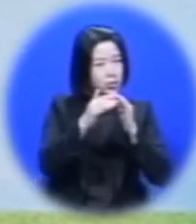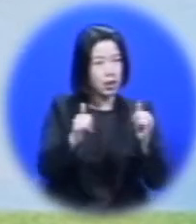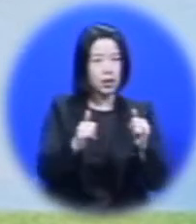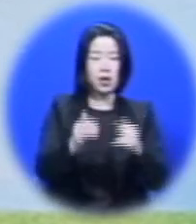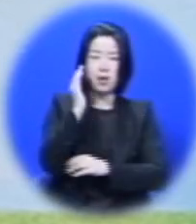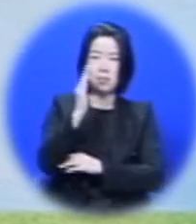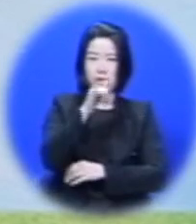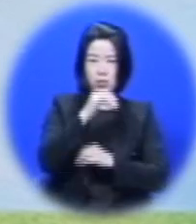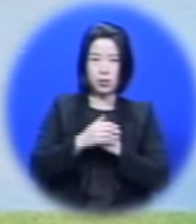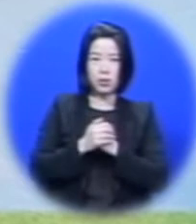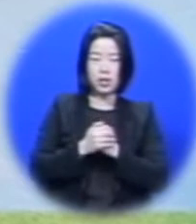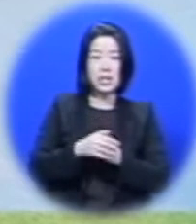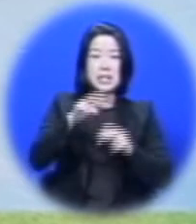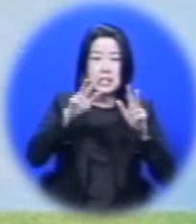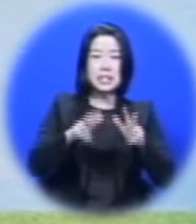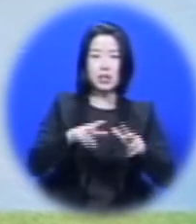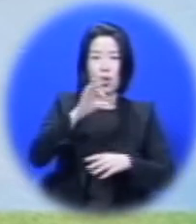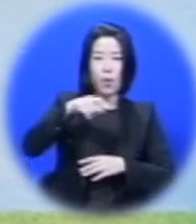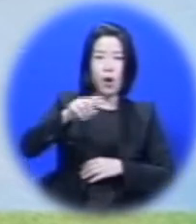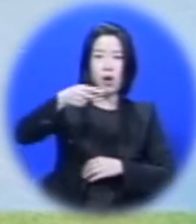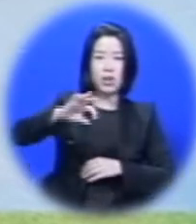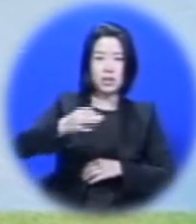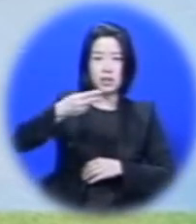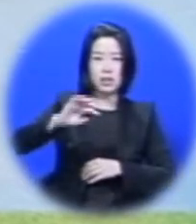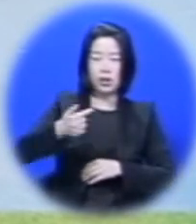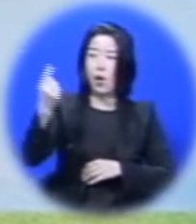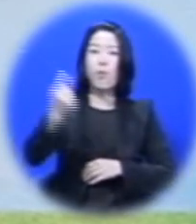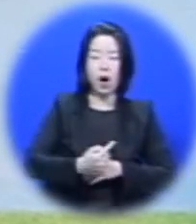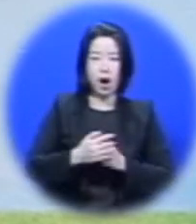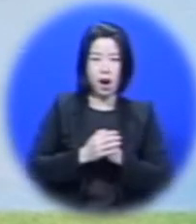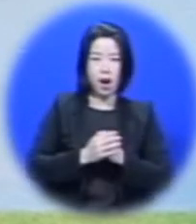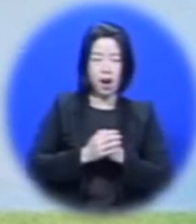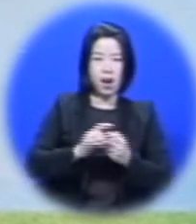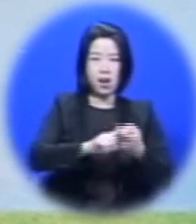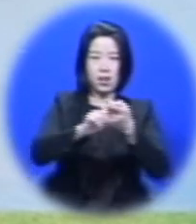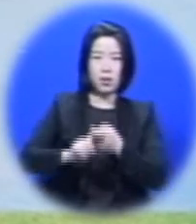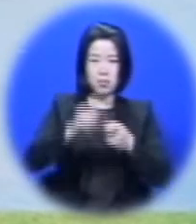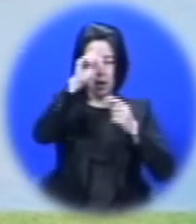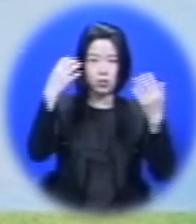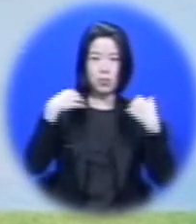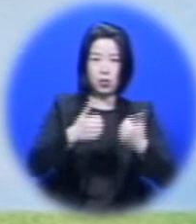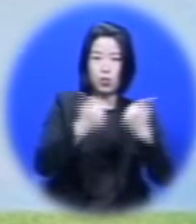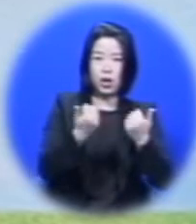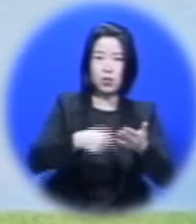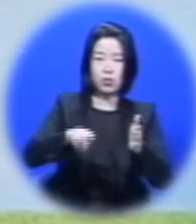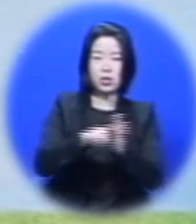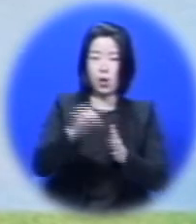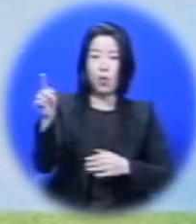하면서 그분이 지금 워싱턴에 와 있다는 연방정부의 회의를 하기 위해서